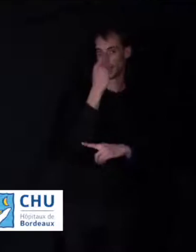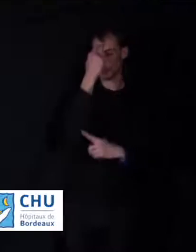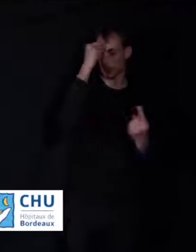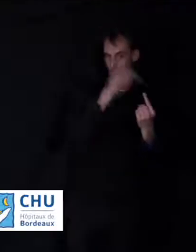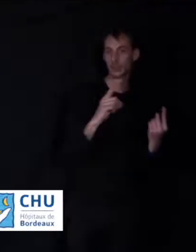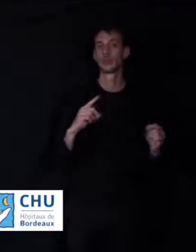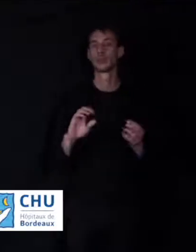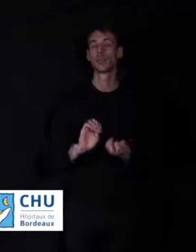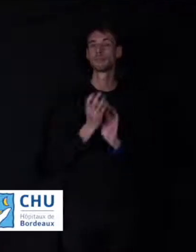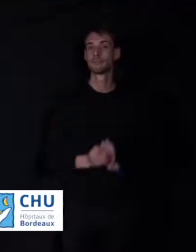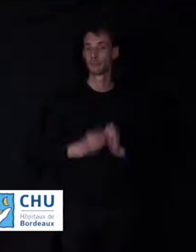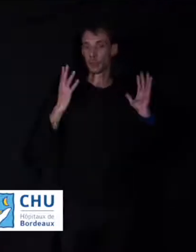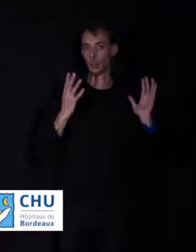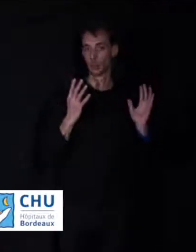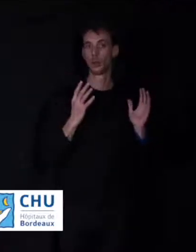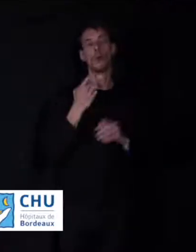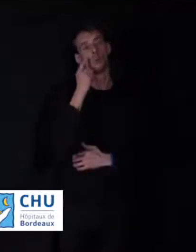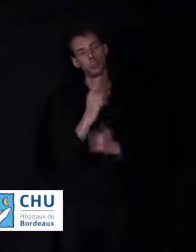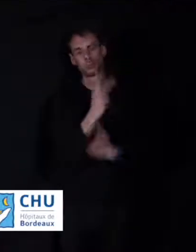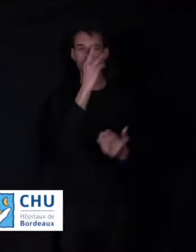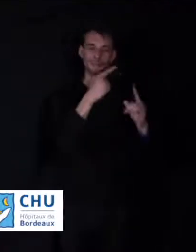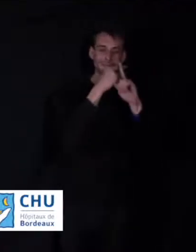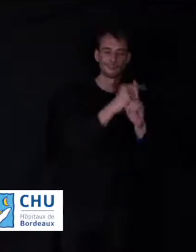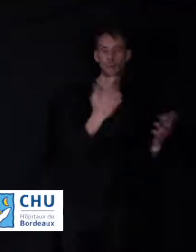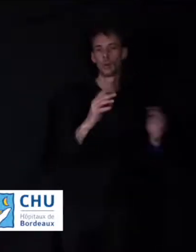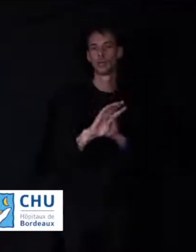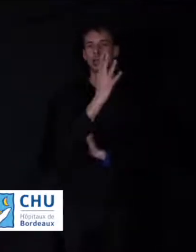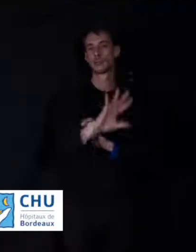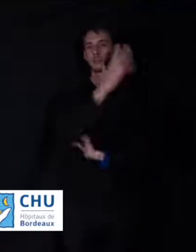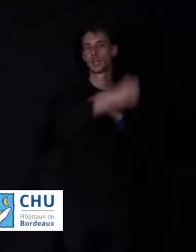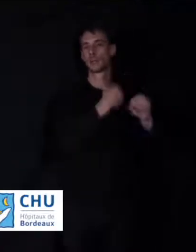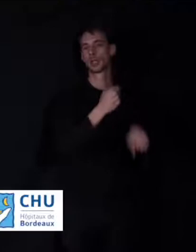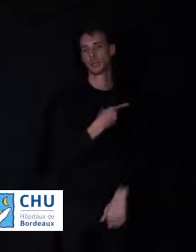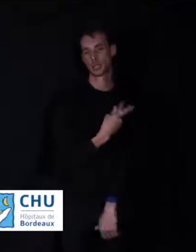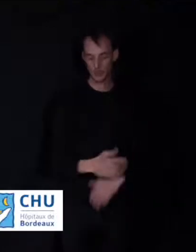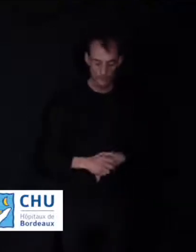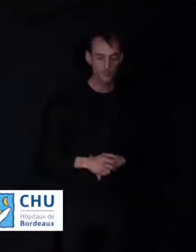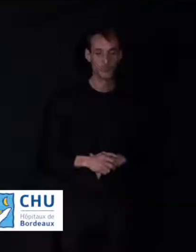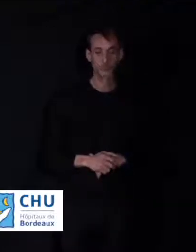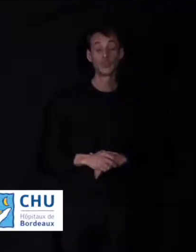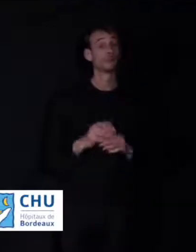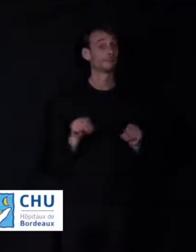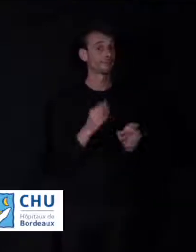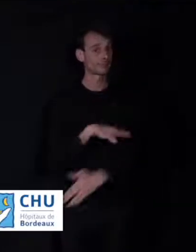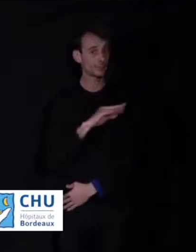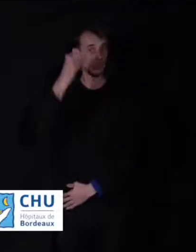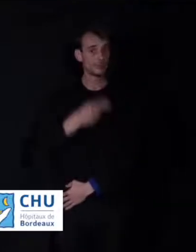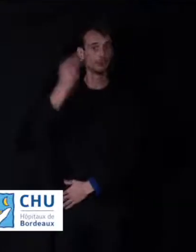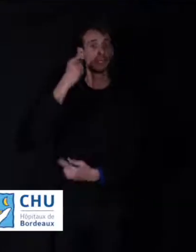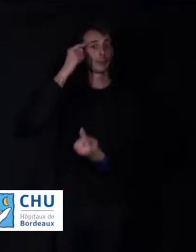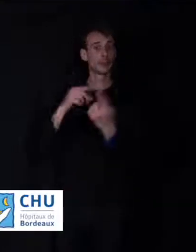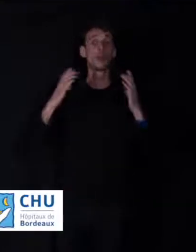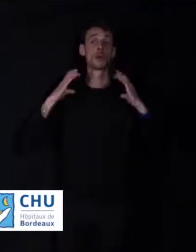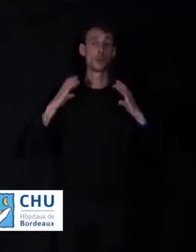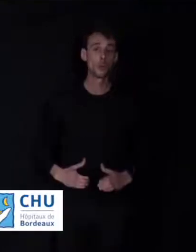années de médecine. J'ai également des responsabilités nationales au sein du Collège des enseignants de maladies infectieuses